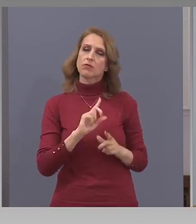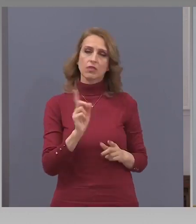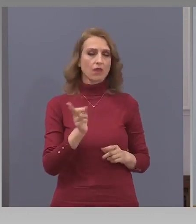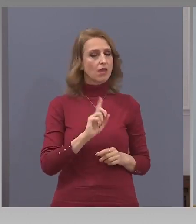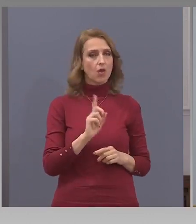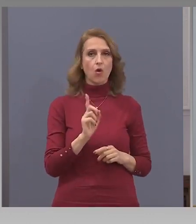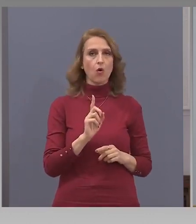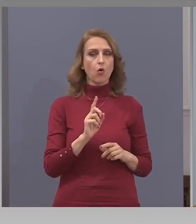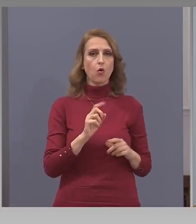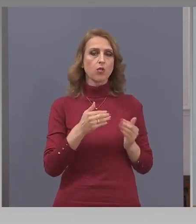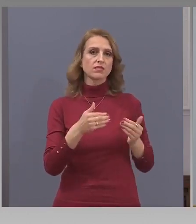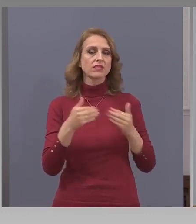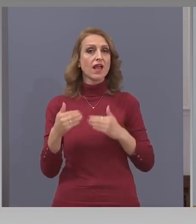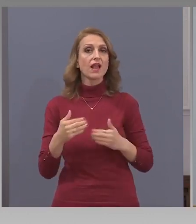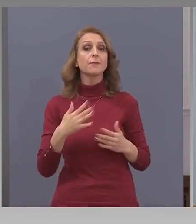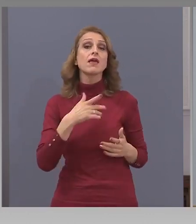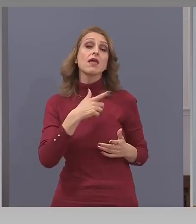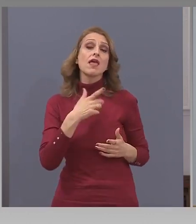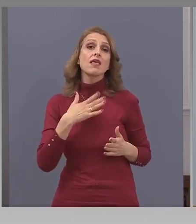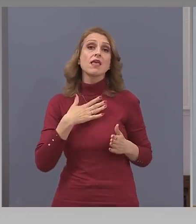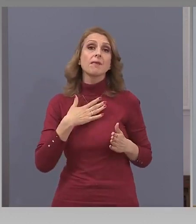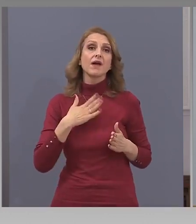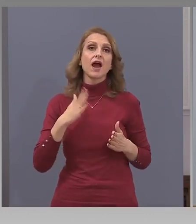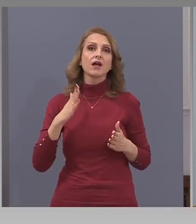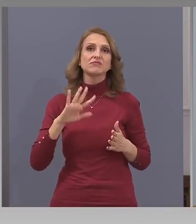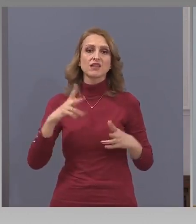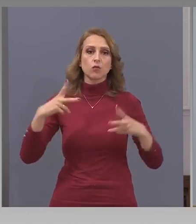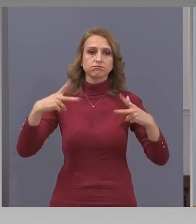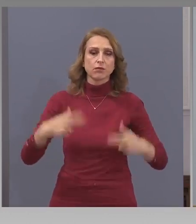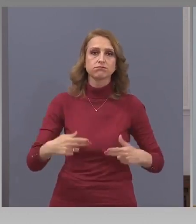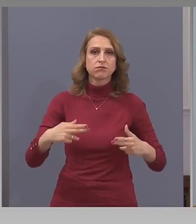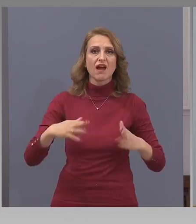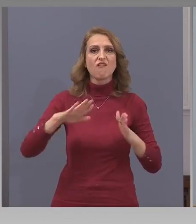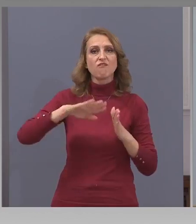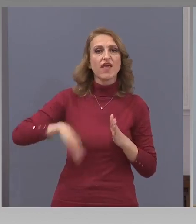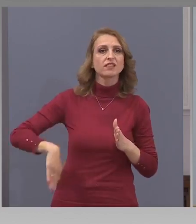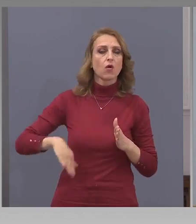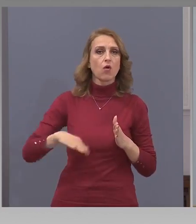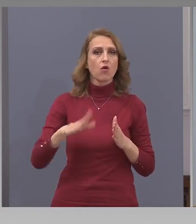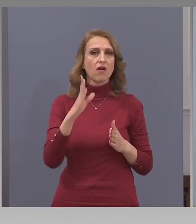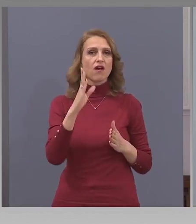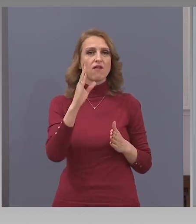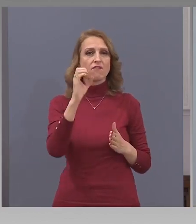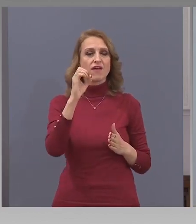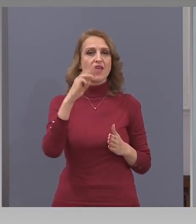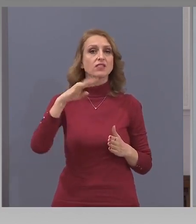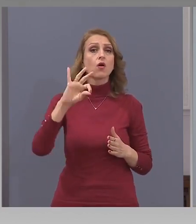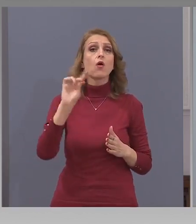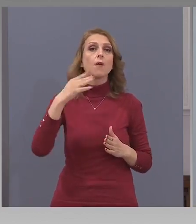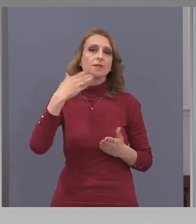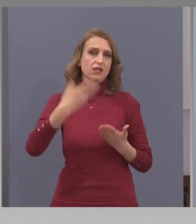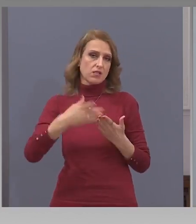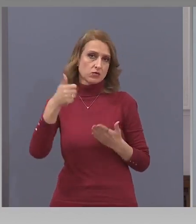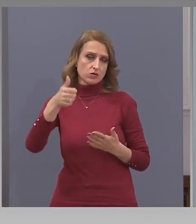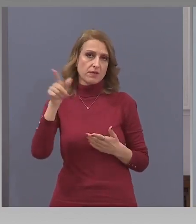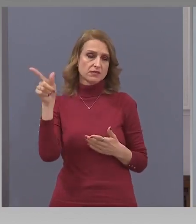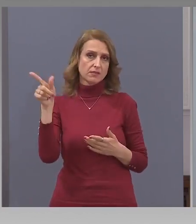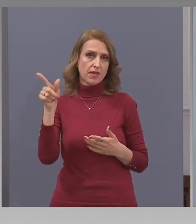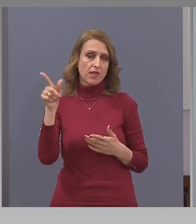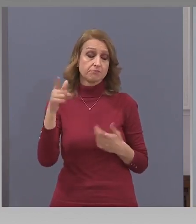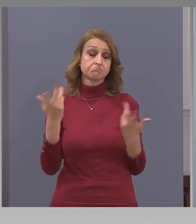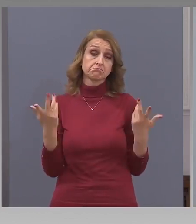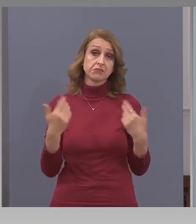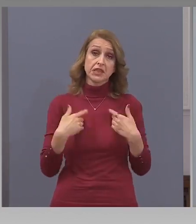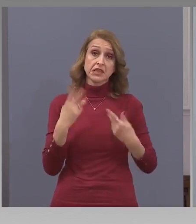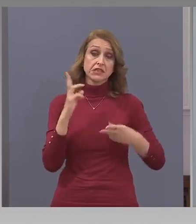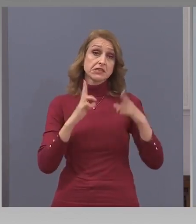оттегляме, а има вето върху този текст. Именно, да, от това ще се то откажете. Той е предложен от БСП. Да. Ние се